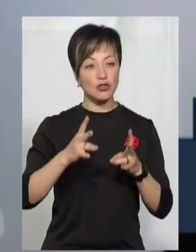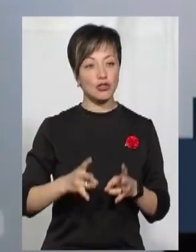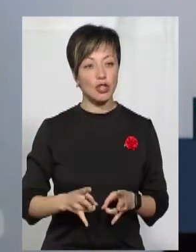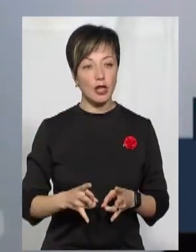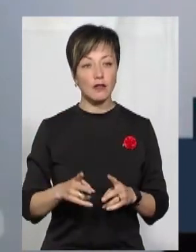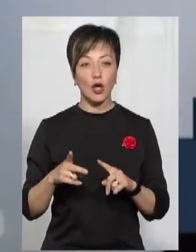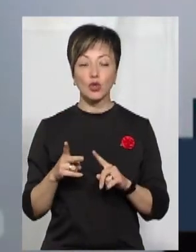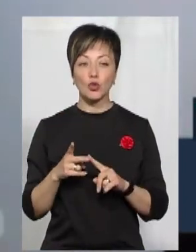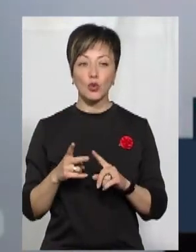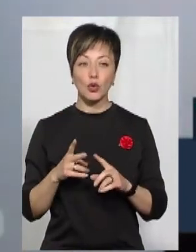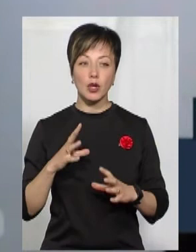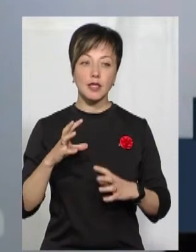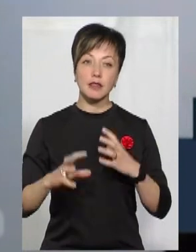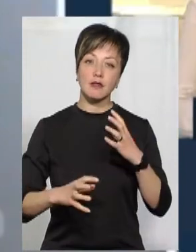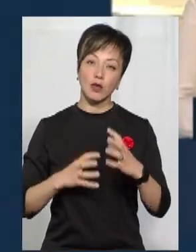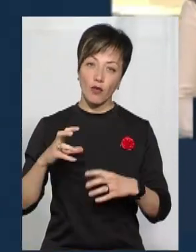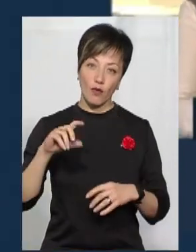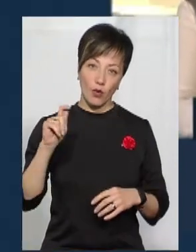Другої світової війни.